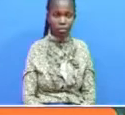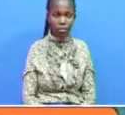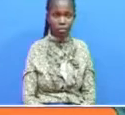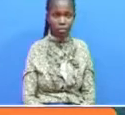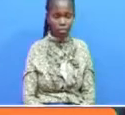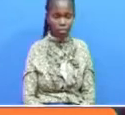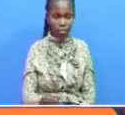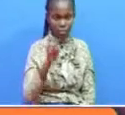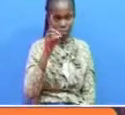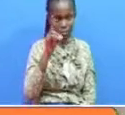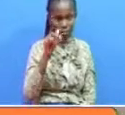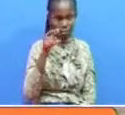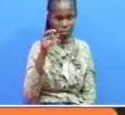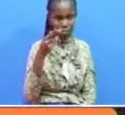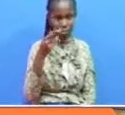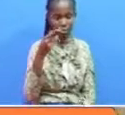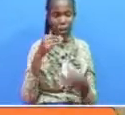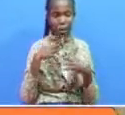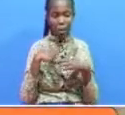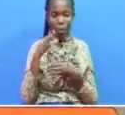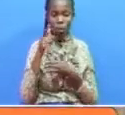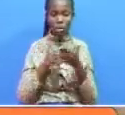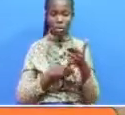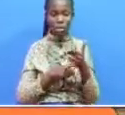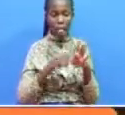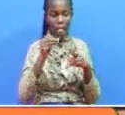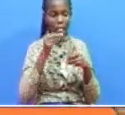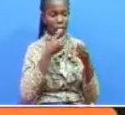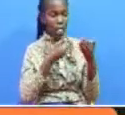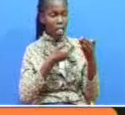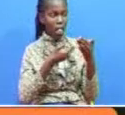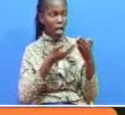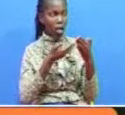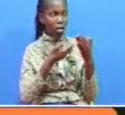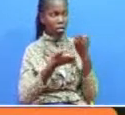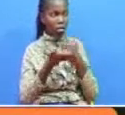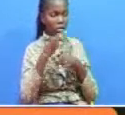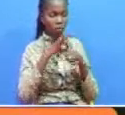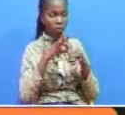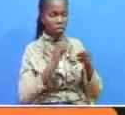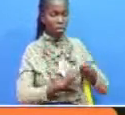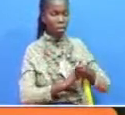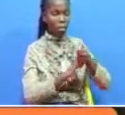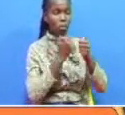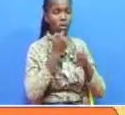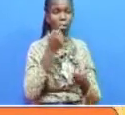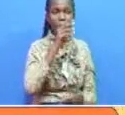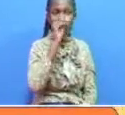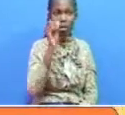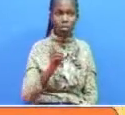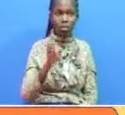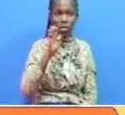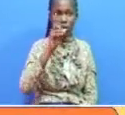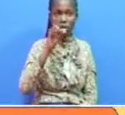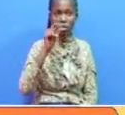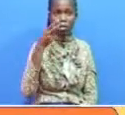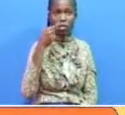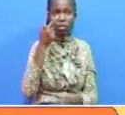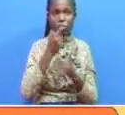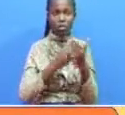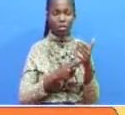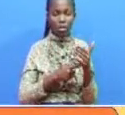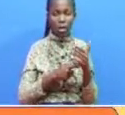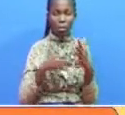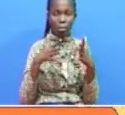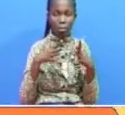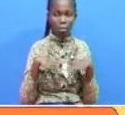wameenda ene ndhi kukwata mbo iseso yoko ni wakula kilungu ni chai yana yuluwa yana unyubani ni mwenene ula ukite. Hedi dhinyo waweta mwene ndhi nuwenenge